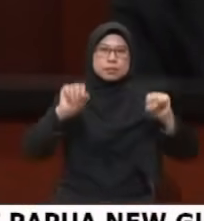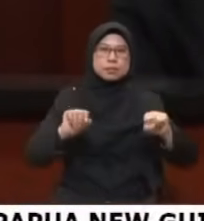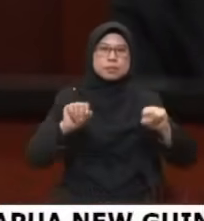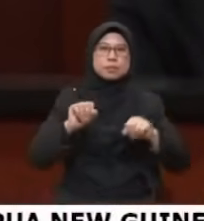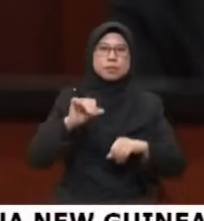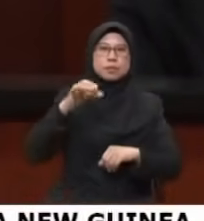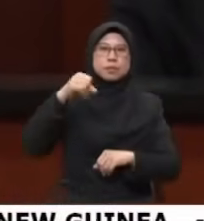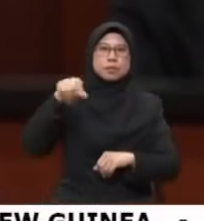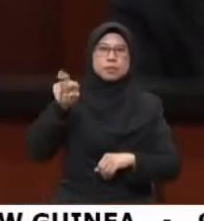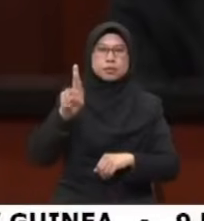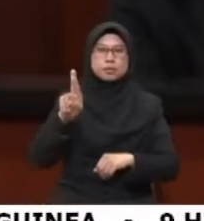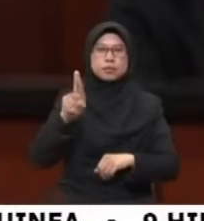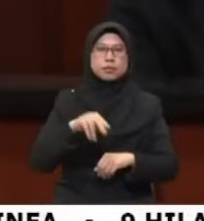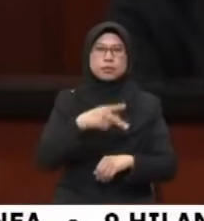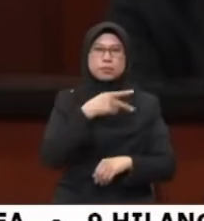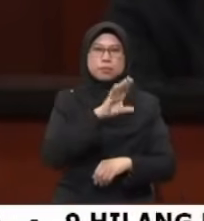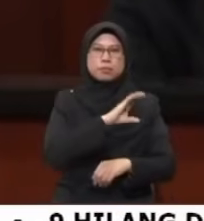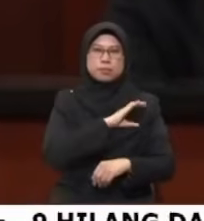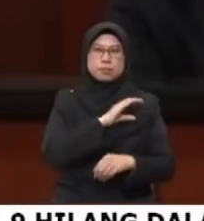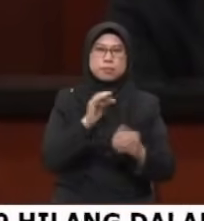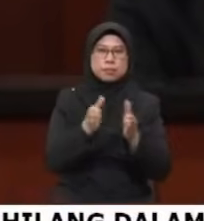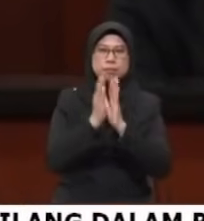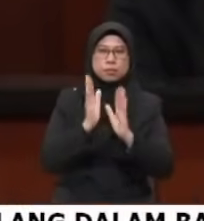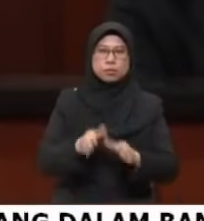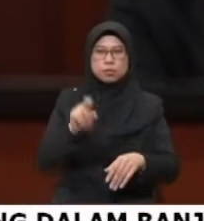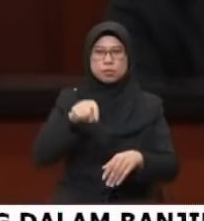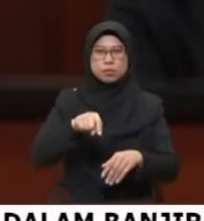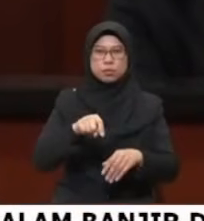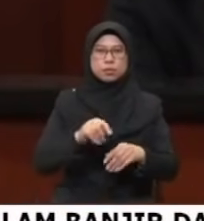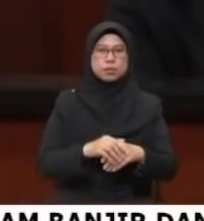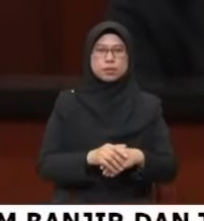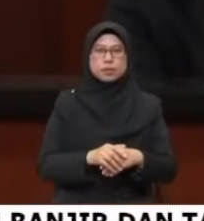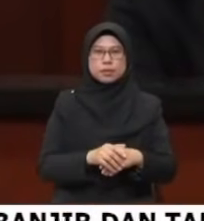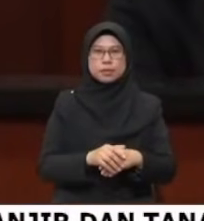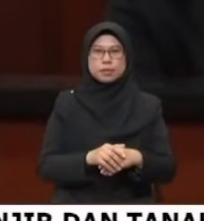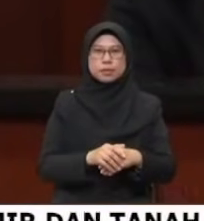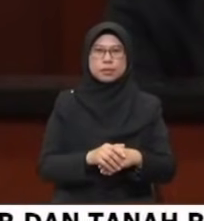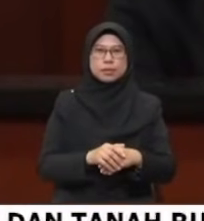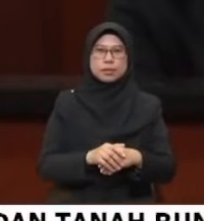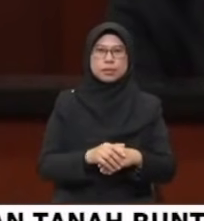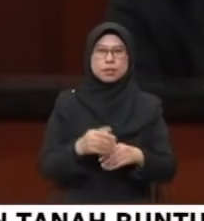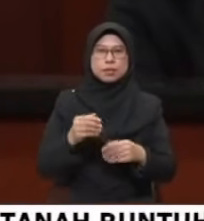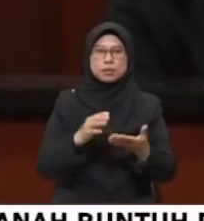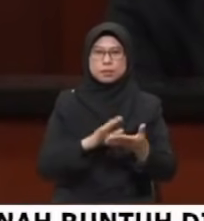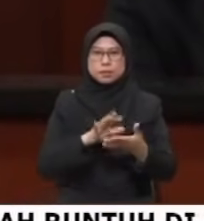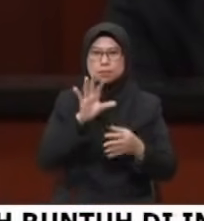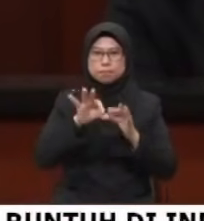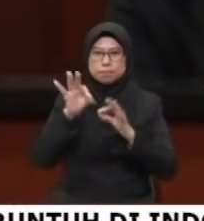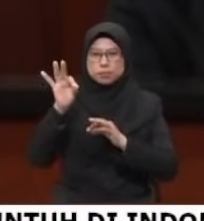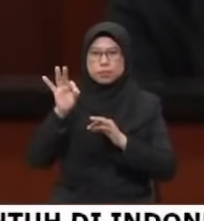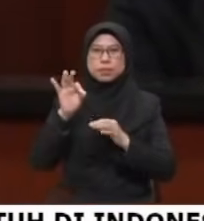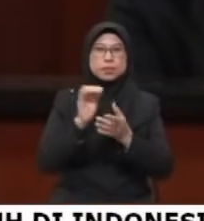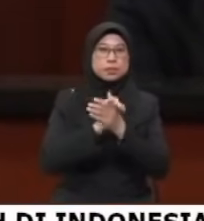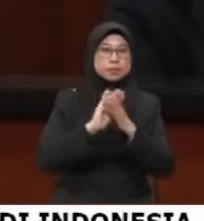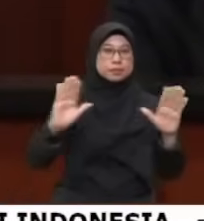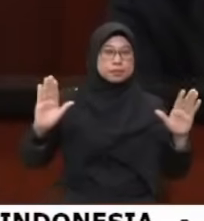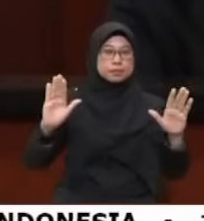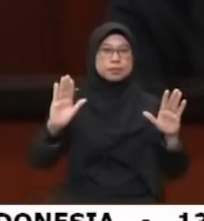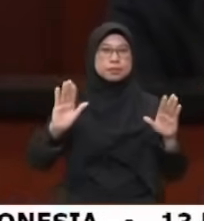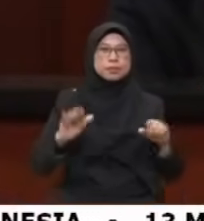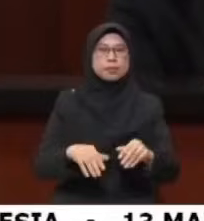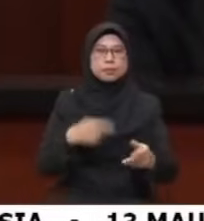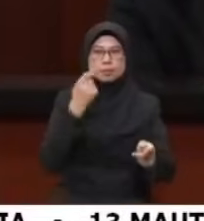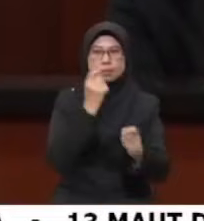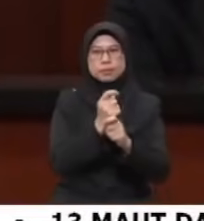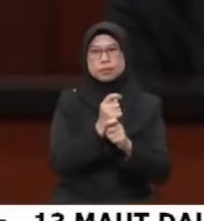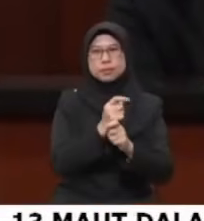pdrm pemohon perlu melalui berapa tapisan keselamatan yang telah ditetapkan di dalam perintah